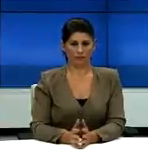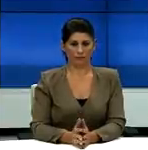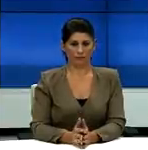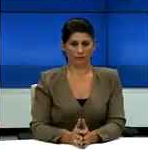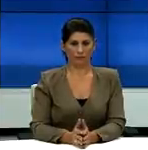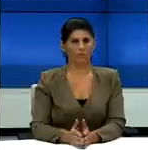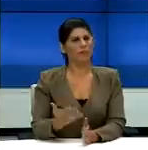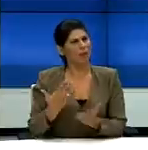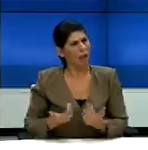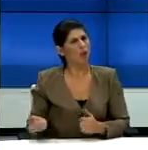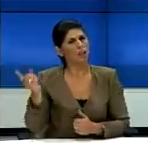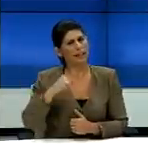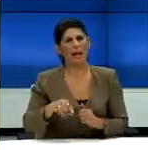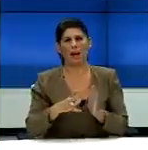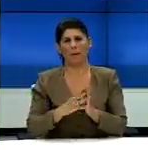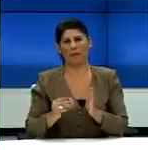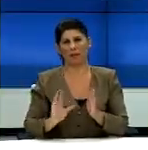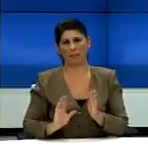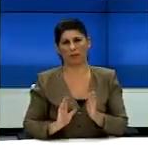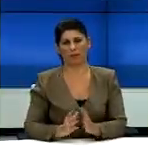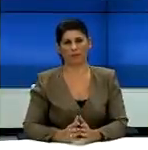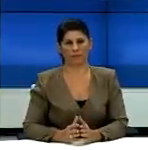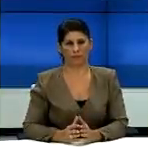Έχω και άλλα παραδείγματα.